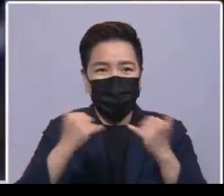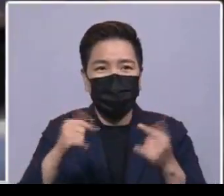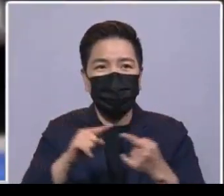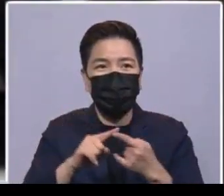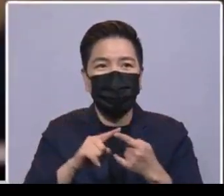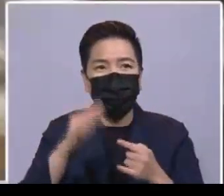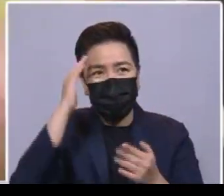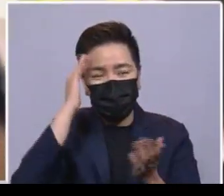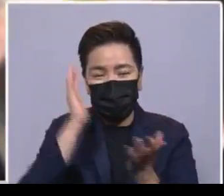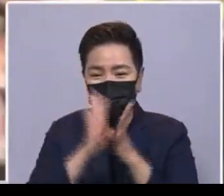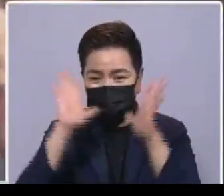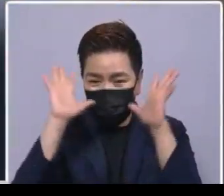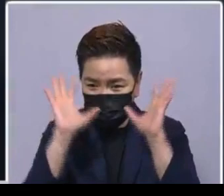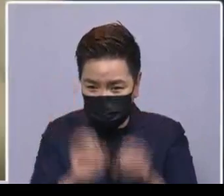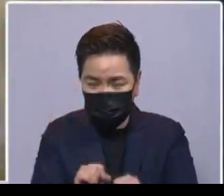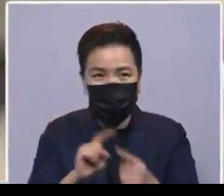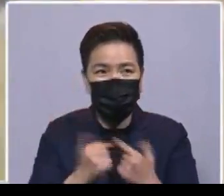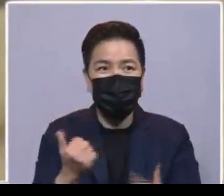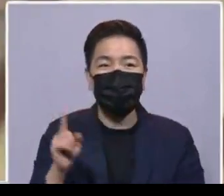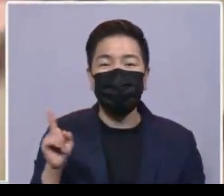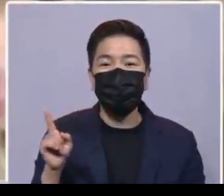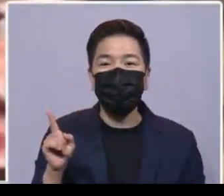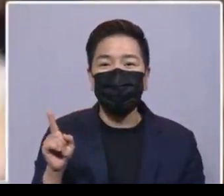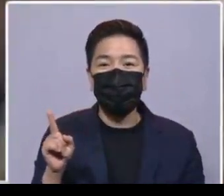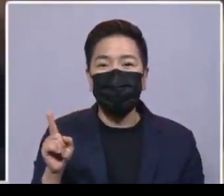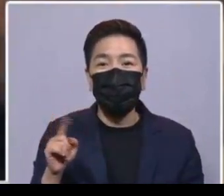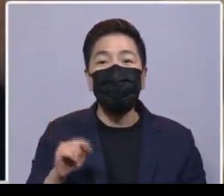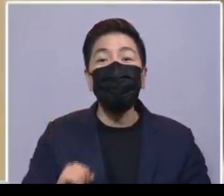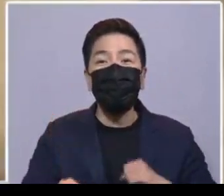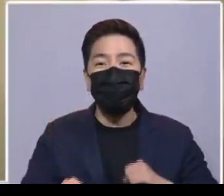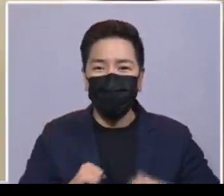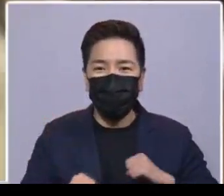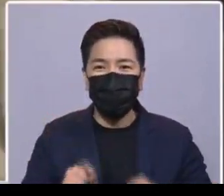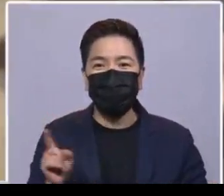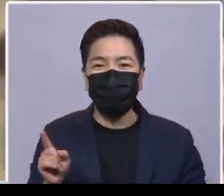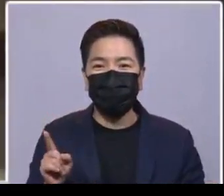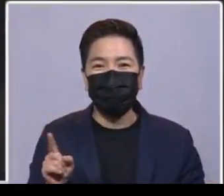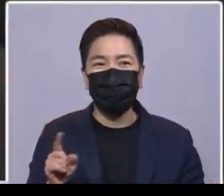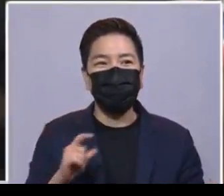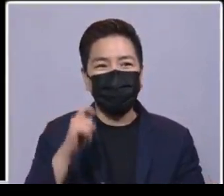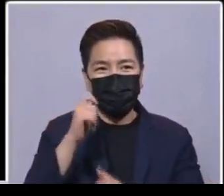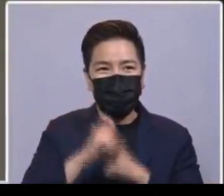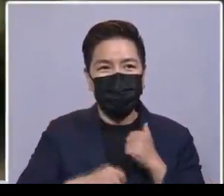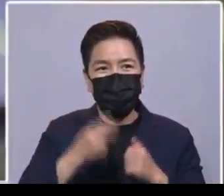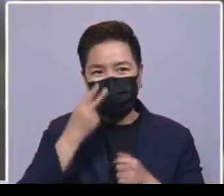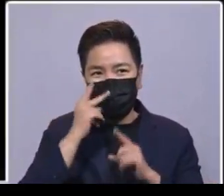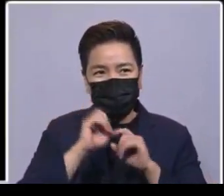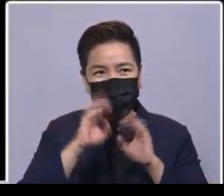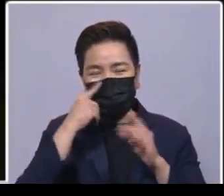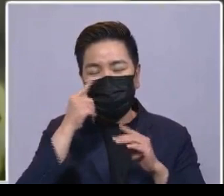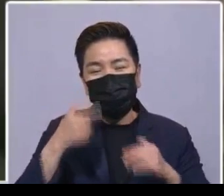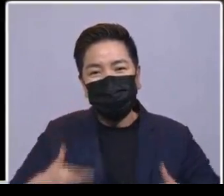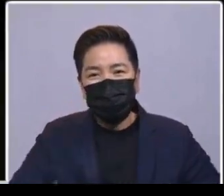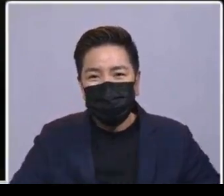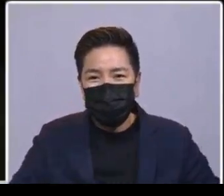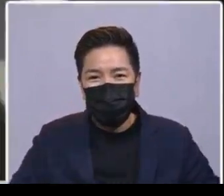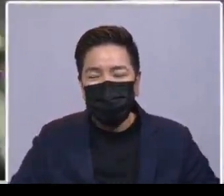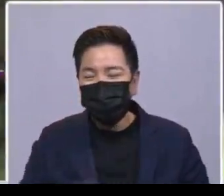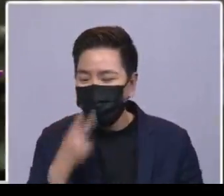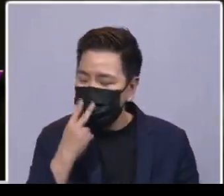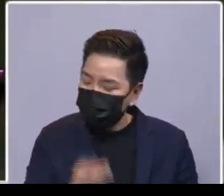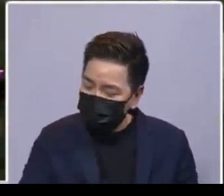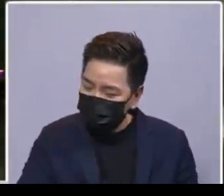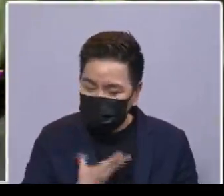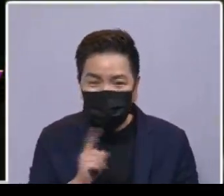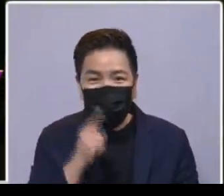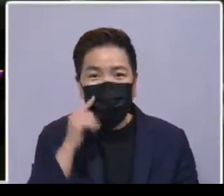ตำรวจก็จับกุมอย่างทุลักทุเลส่วนใหญ่อันนี้เป็นวัยรุ่นคือพฤติกรรมที่จะว่าขำหรือว่าจะว่าน่าตกใจก็